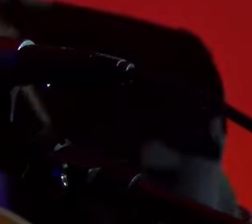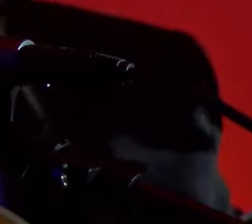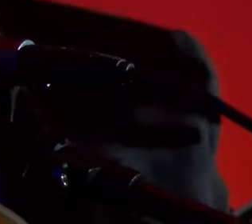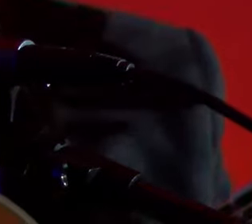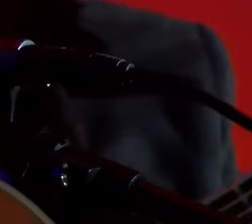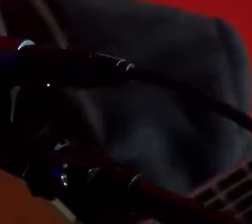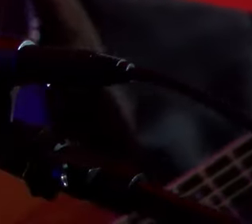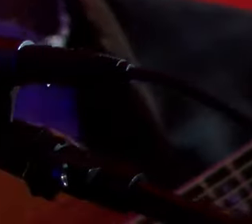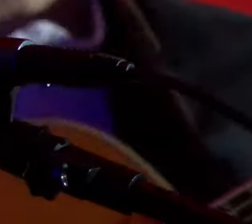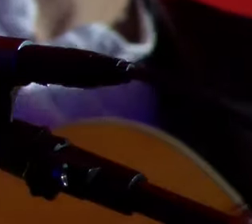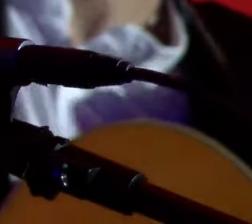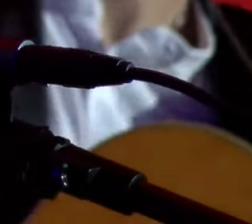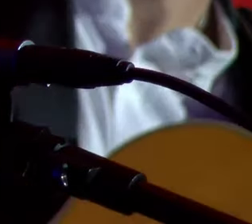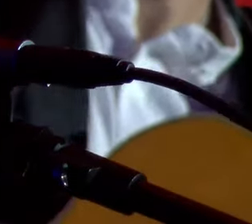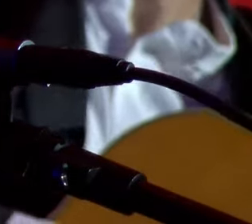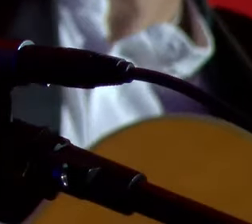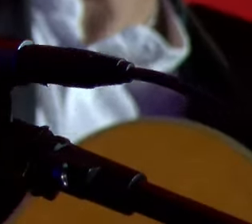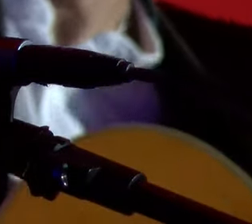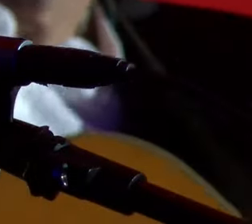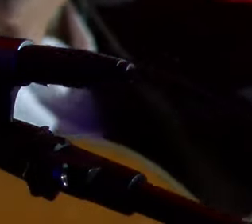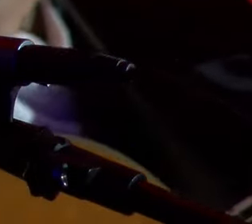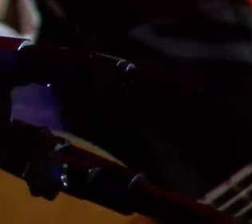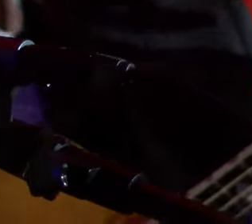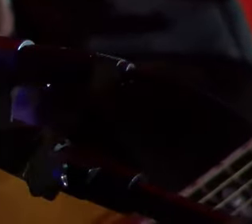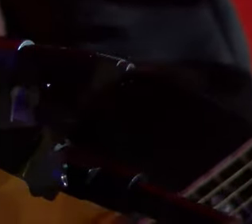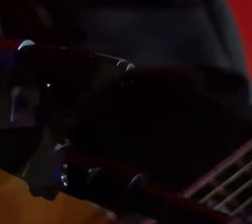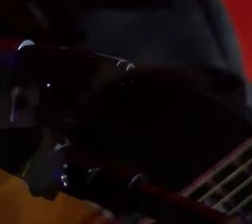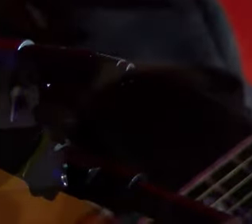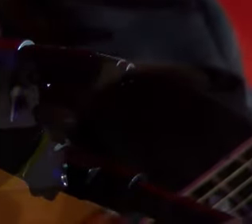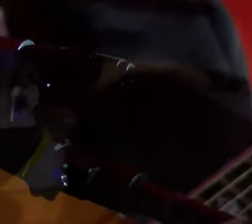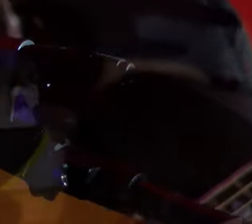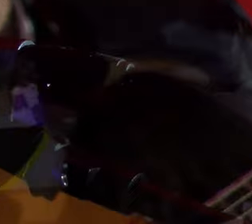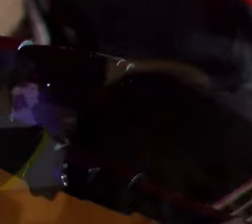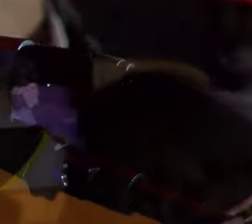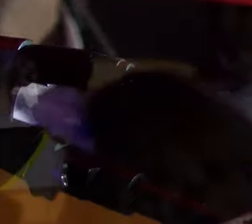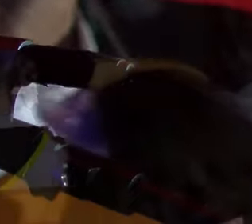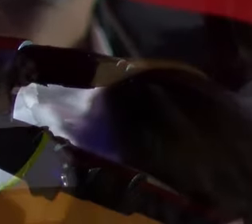Z twoich rąk wszelkie zwierzę